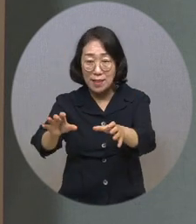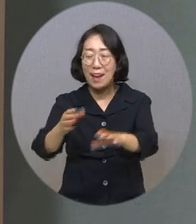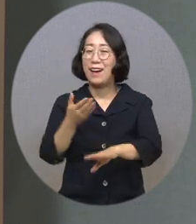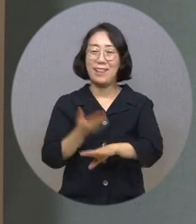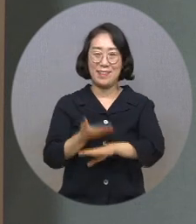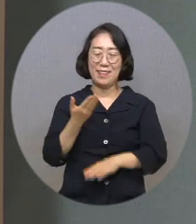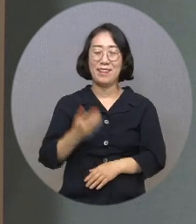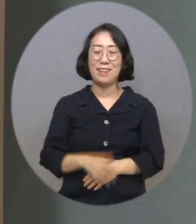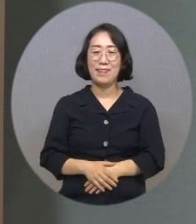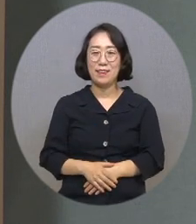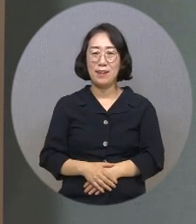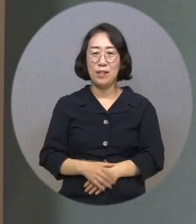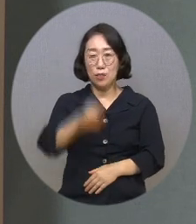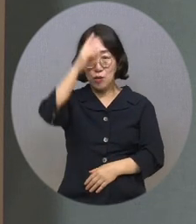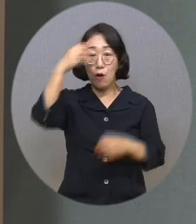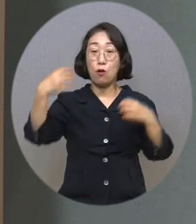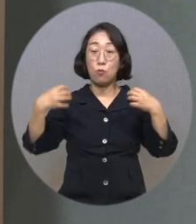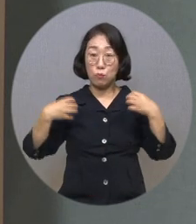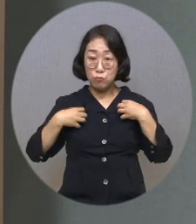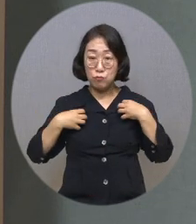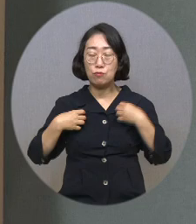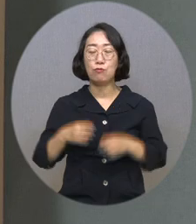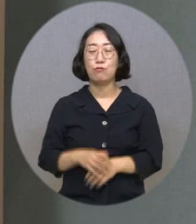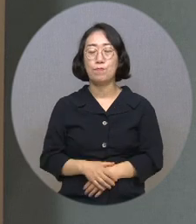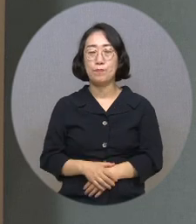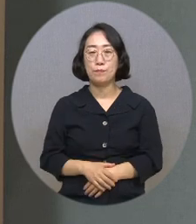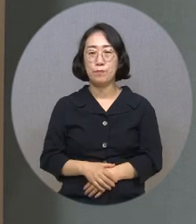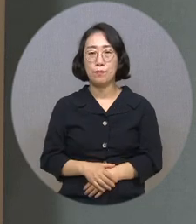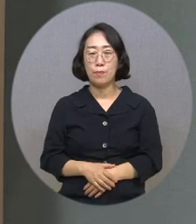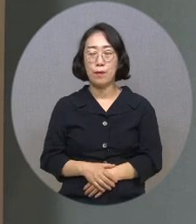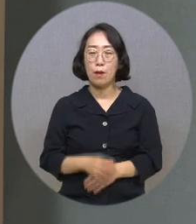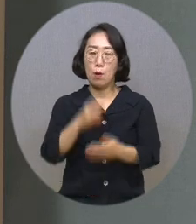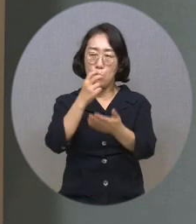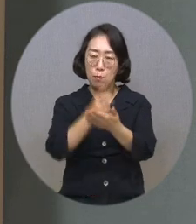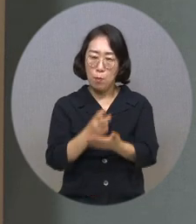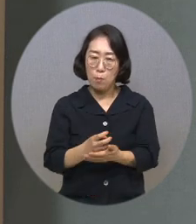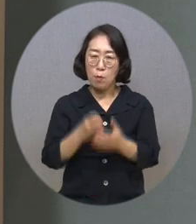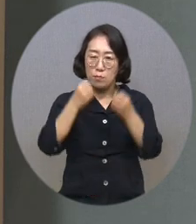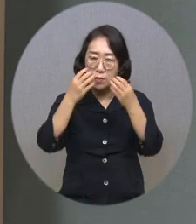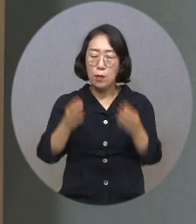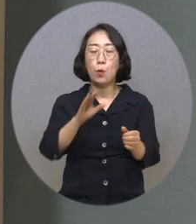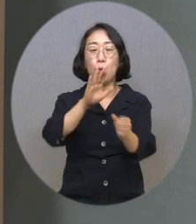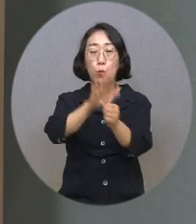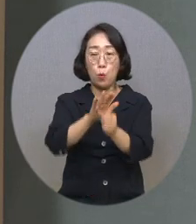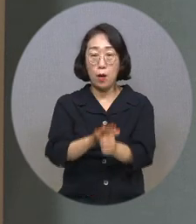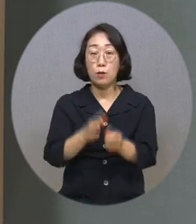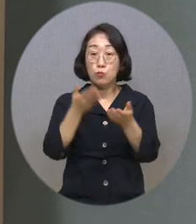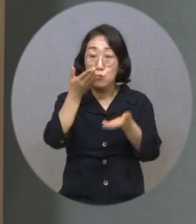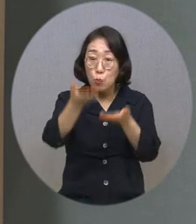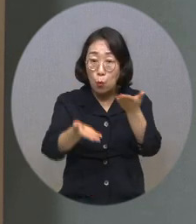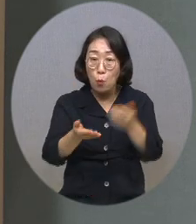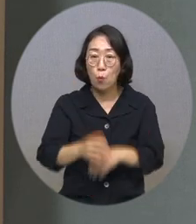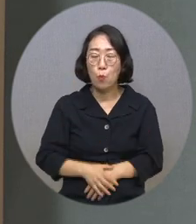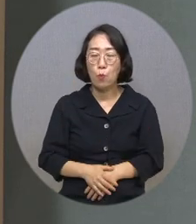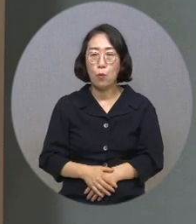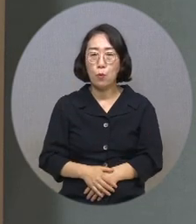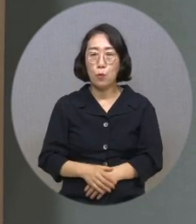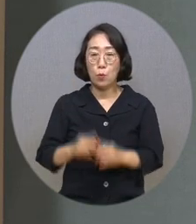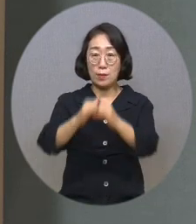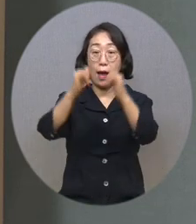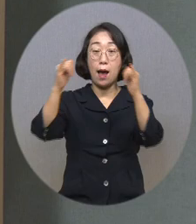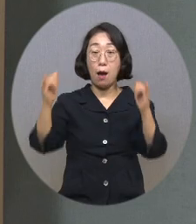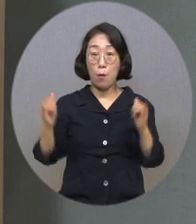봅니다. 정부가 적극적인 규제를 풀고 지원을 해주고 그리고